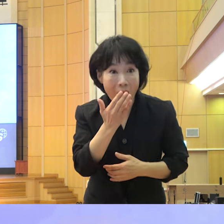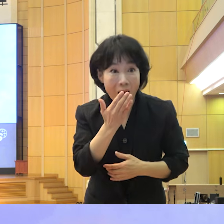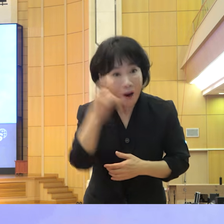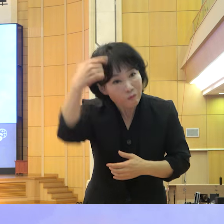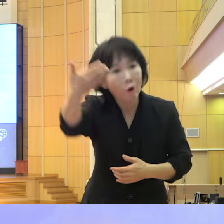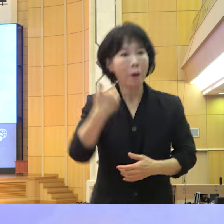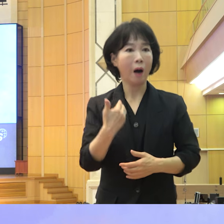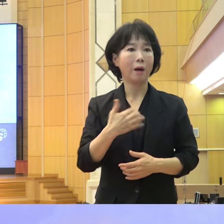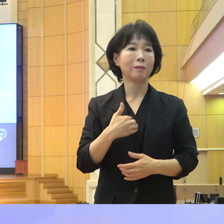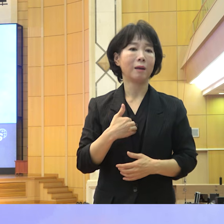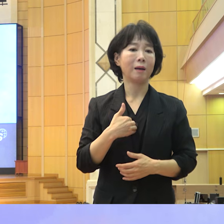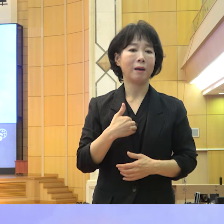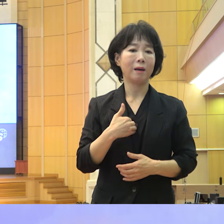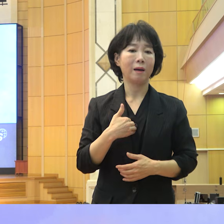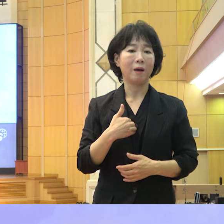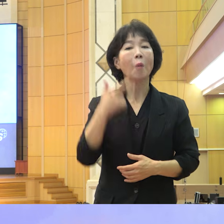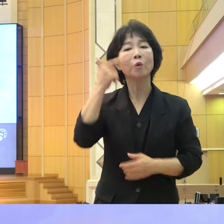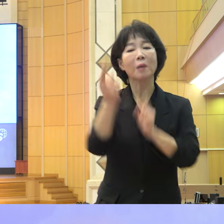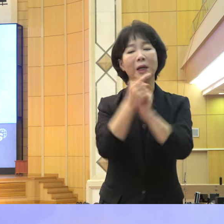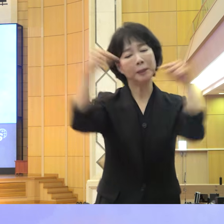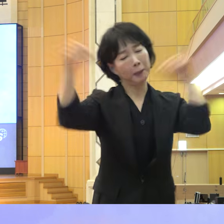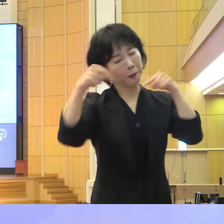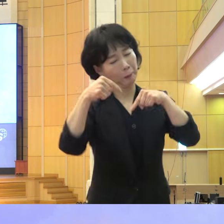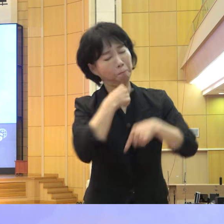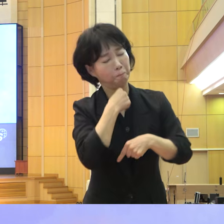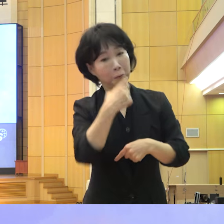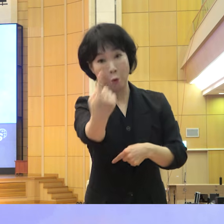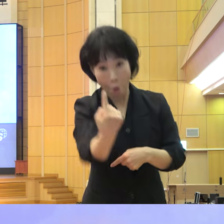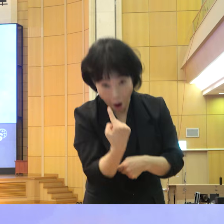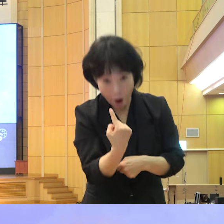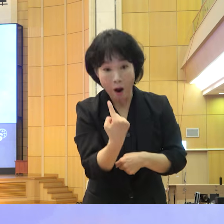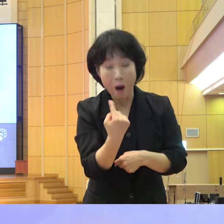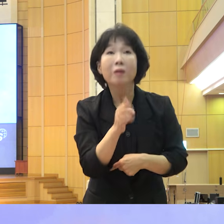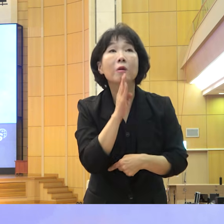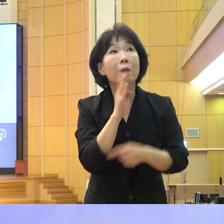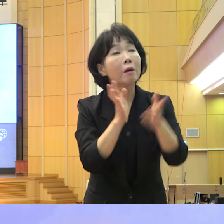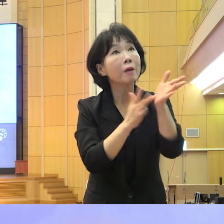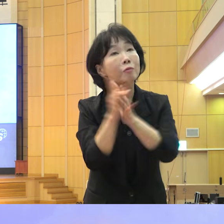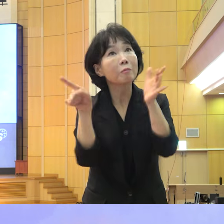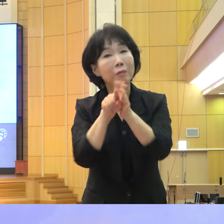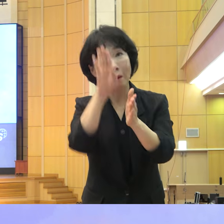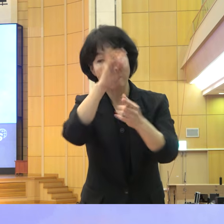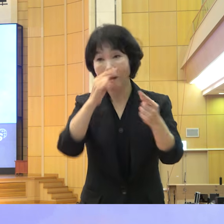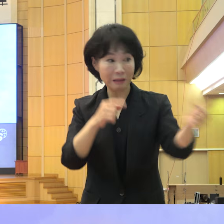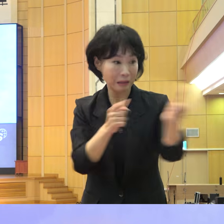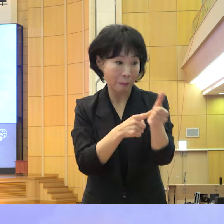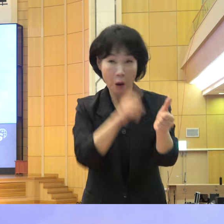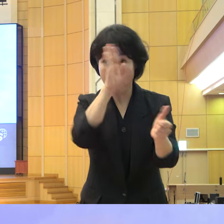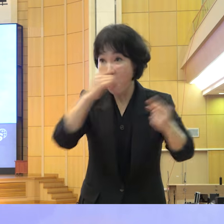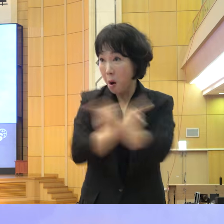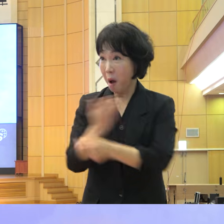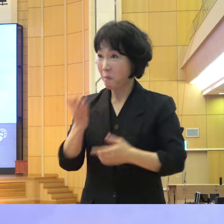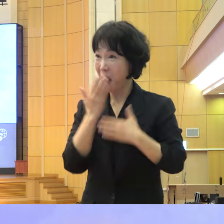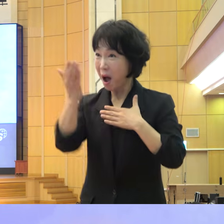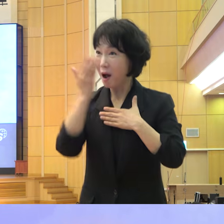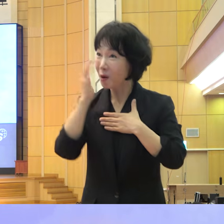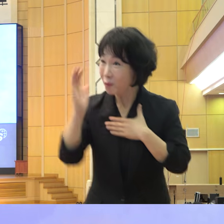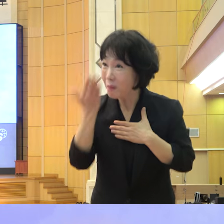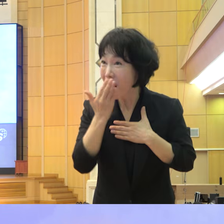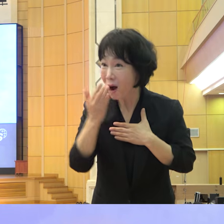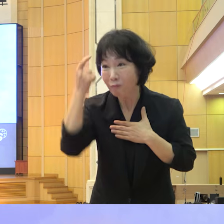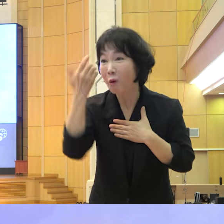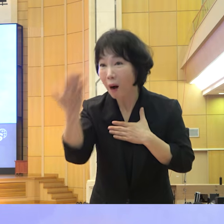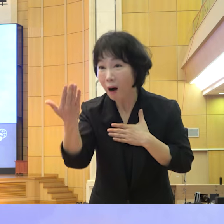고치려고 내가 상담하러 왔는데 정말 고칠 수 있습니까? 그러더라고.